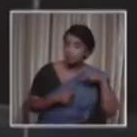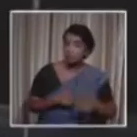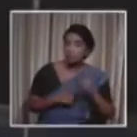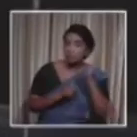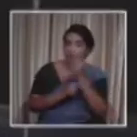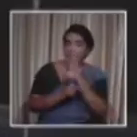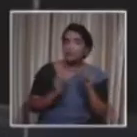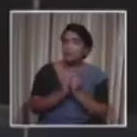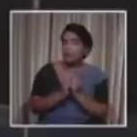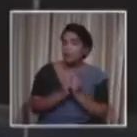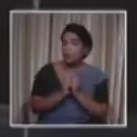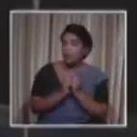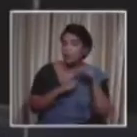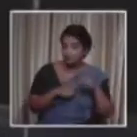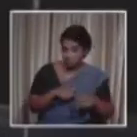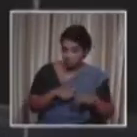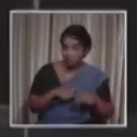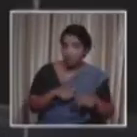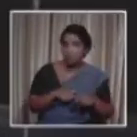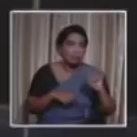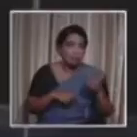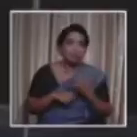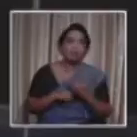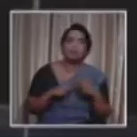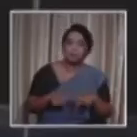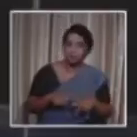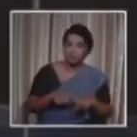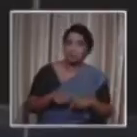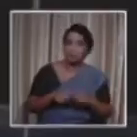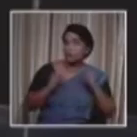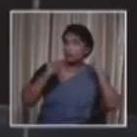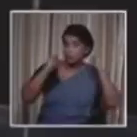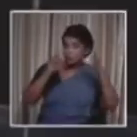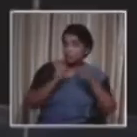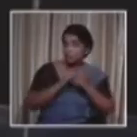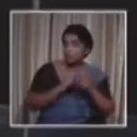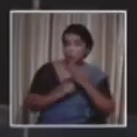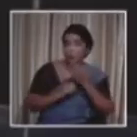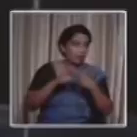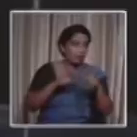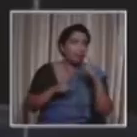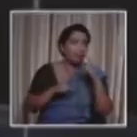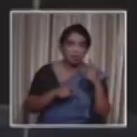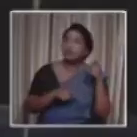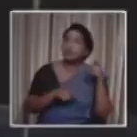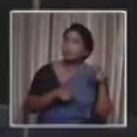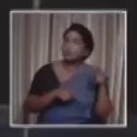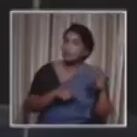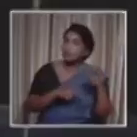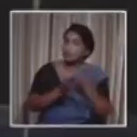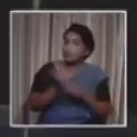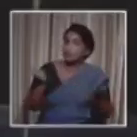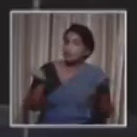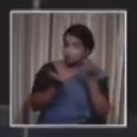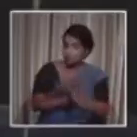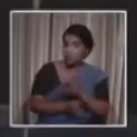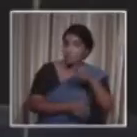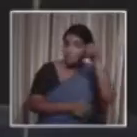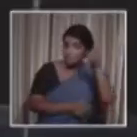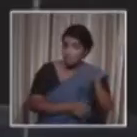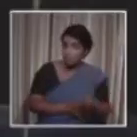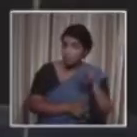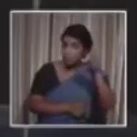ක්‍රමය තමයි අපි මේ වන විට අත්හදා බලලා අපිට සාර්ථක කරගන්න වෙච්ච පුළුවන් එකම ක්‍රමය තමයි අපි මේ ගිවිසුම් ගත වෙච්ච පුද්ගලයාත්